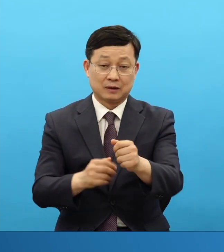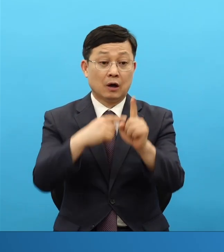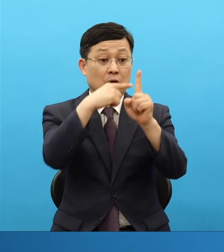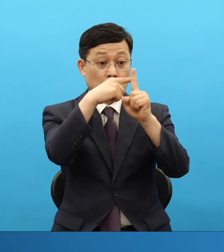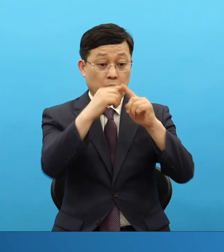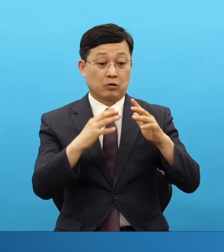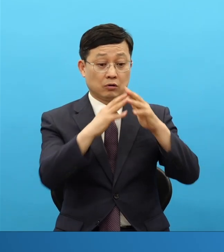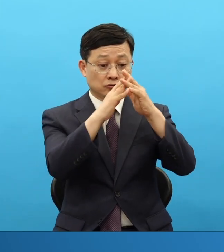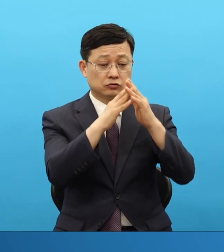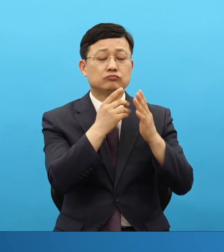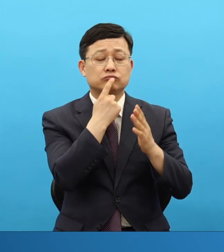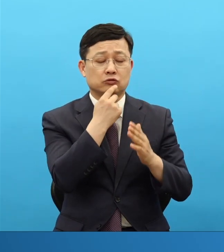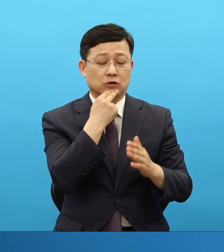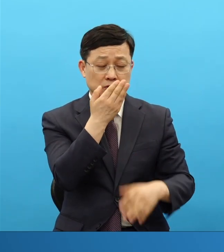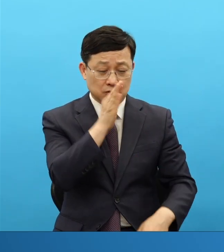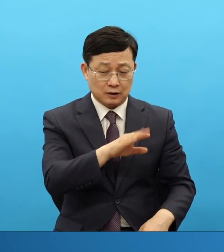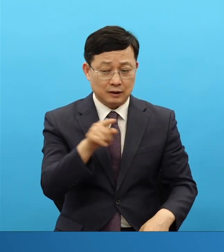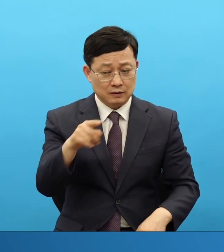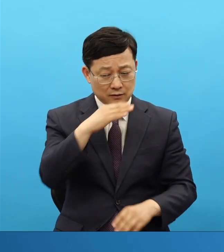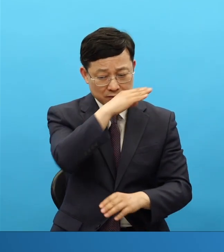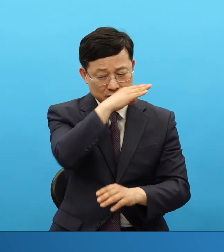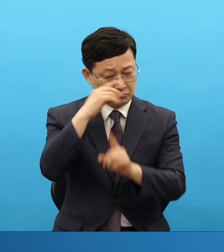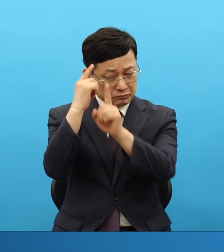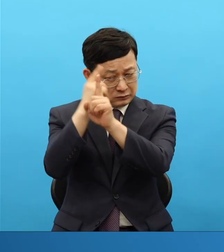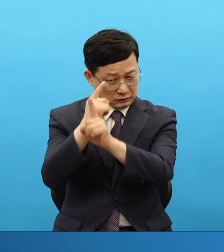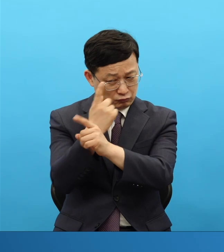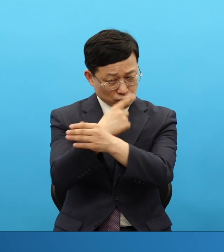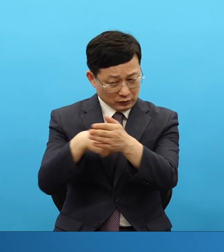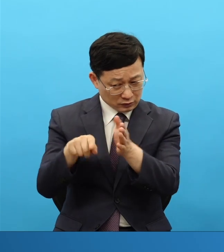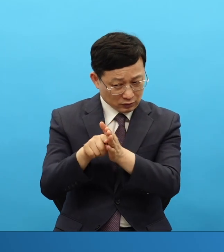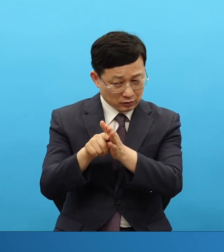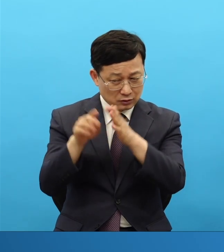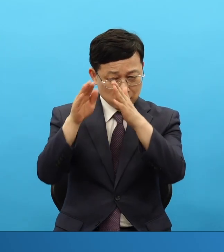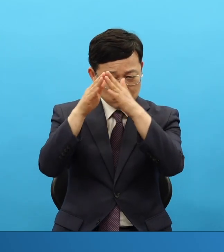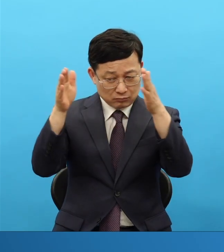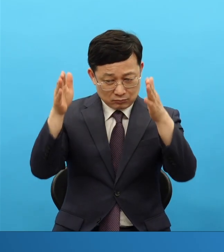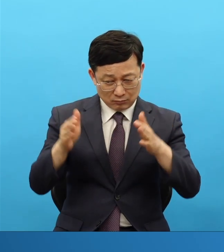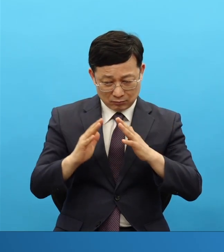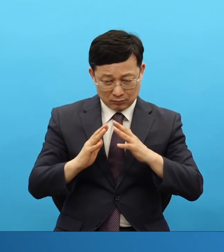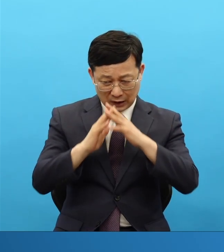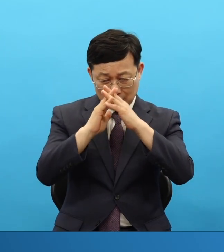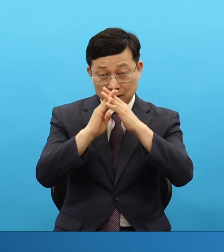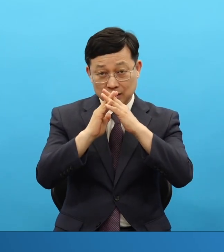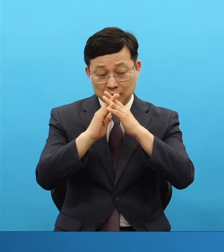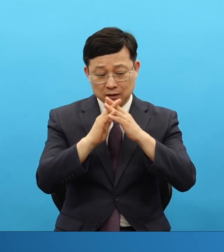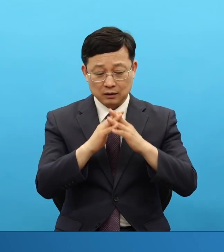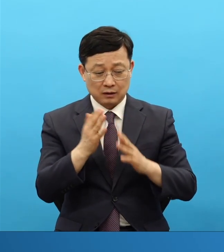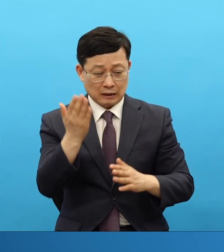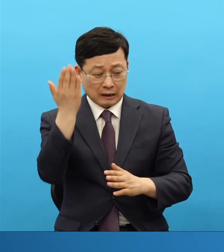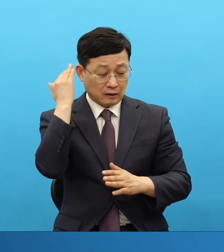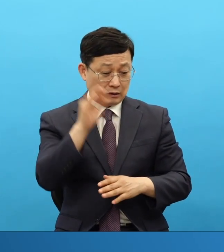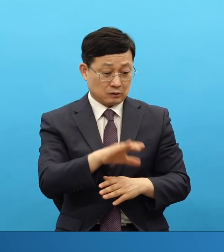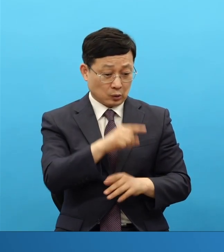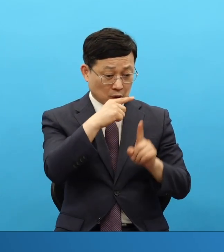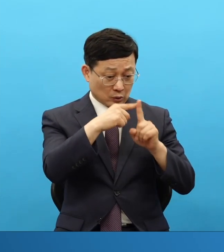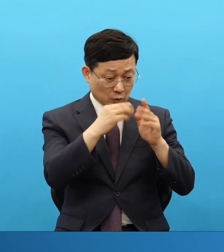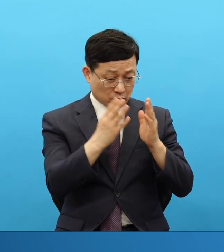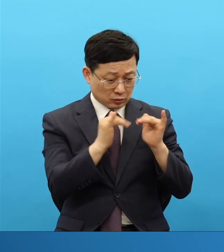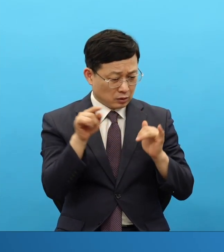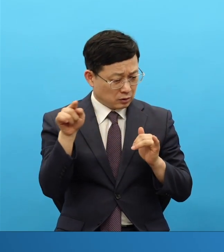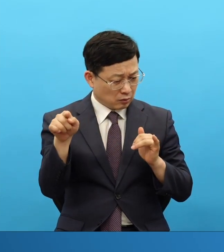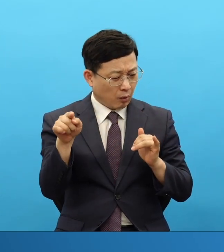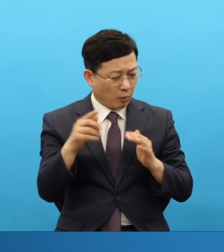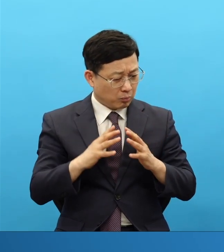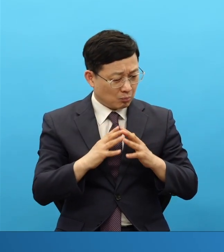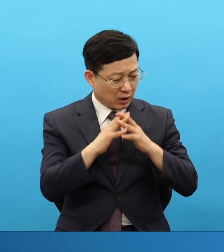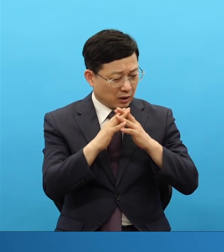되지만 이 부분이 초대 교회와 세계 복음하는 사람들의 비밀입니다. And not only must you make this in the church, but this was the mystery of those of the early